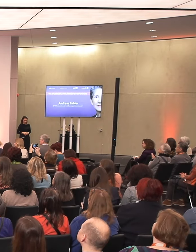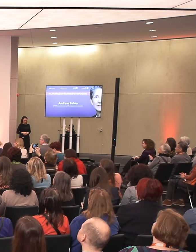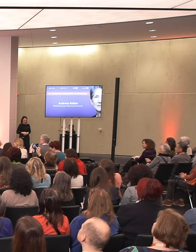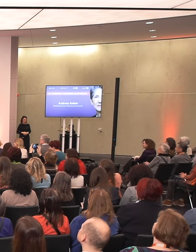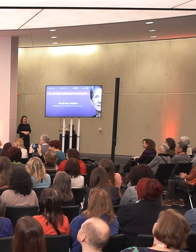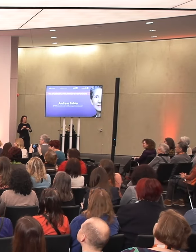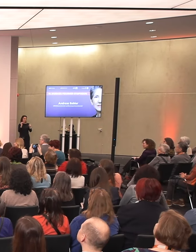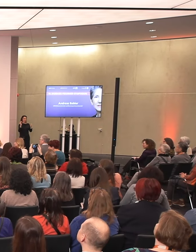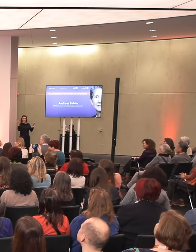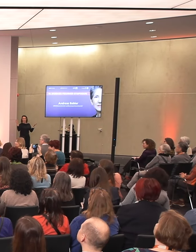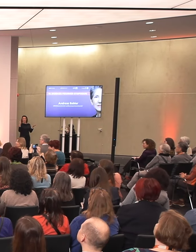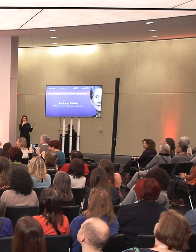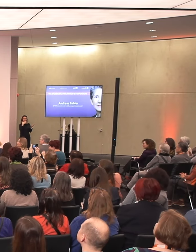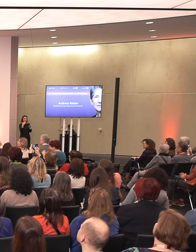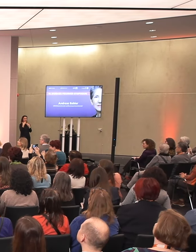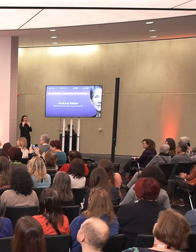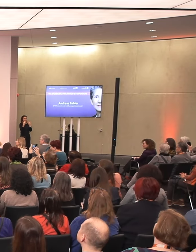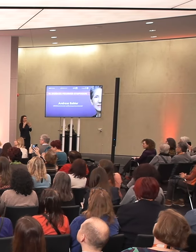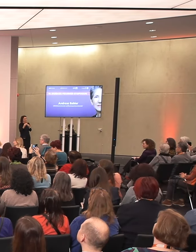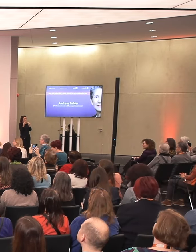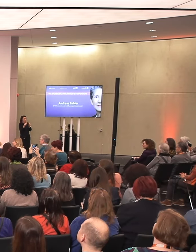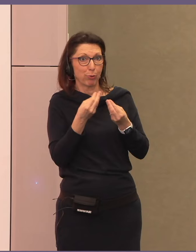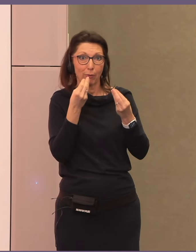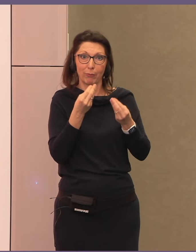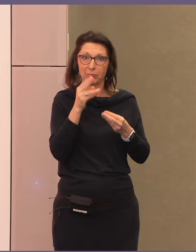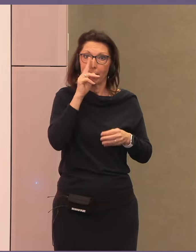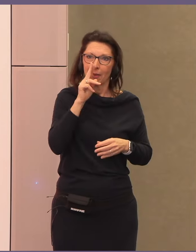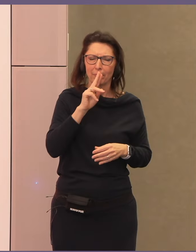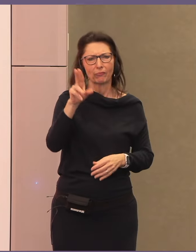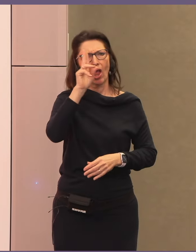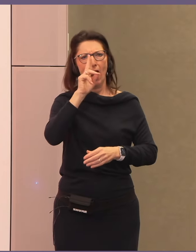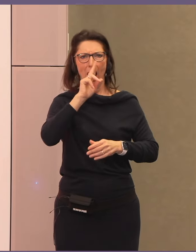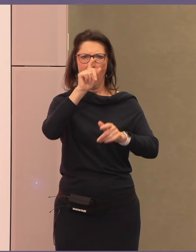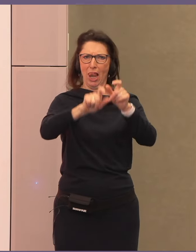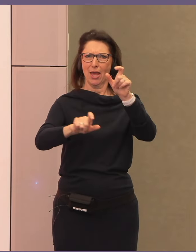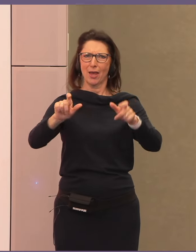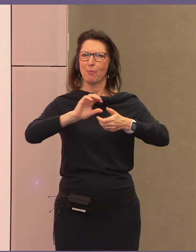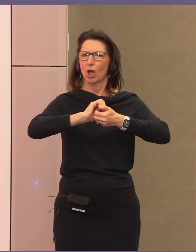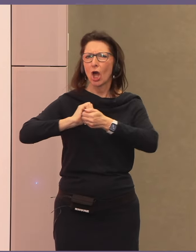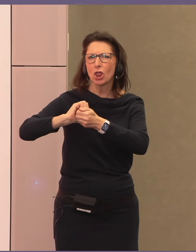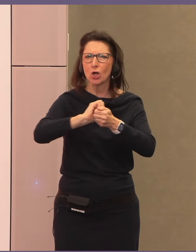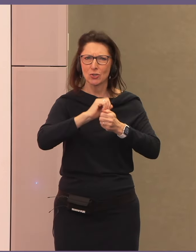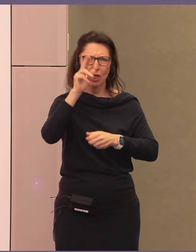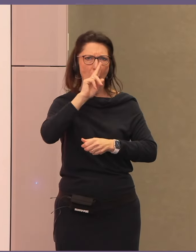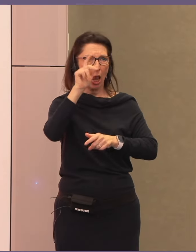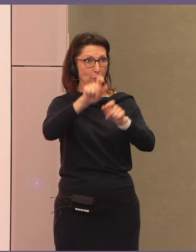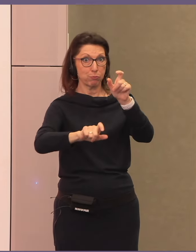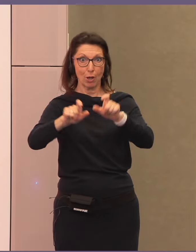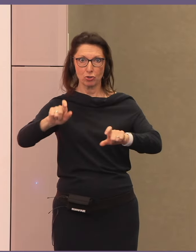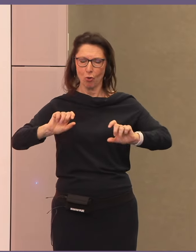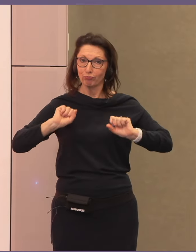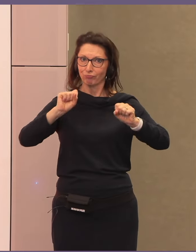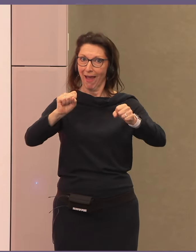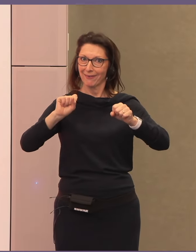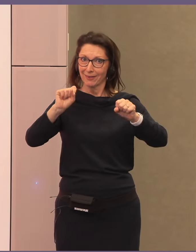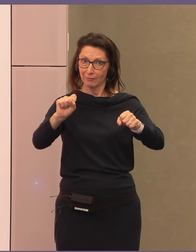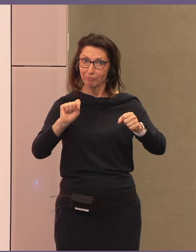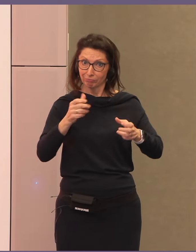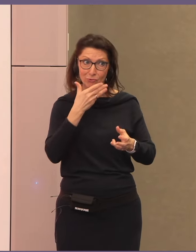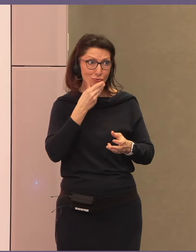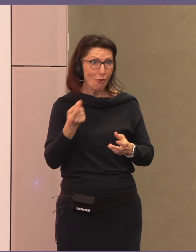Ja, vielen Dank für die nette Begrüßung, liebe Genossinnen, liebe Aktivistinnen. Schön, dass ihr da seid.